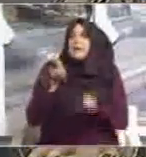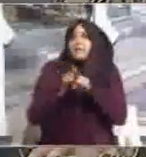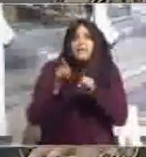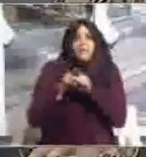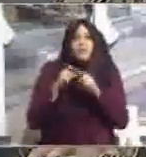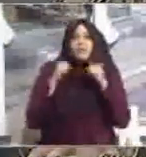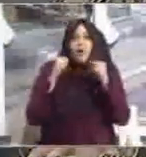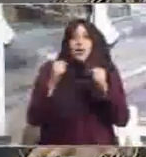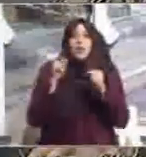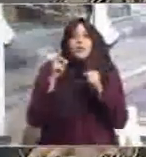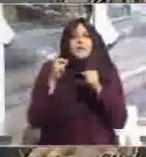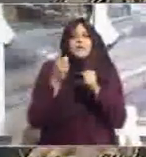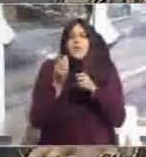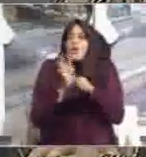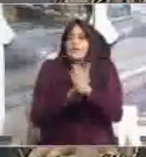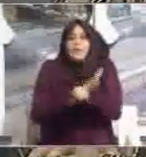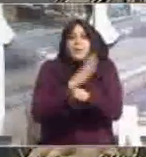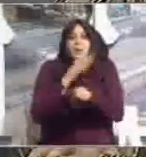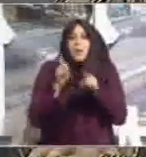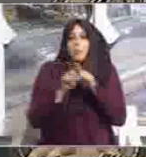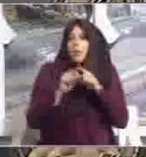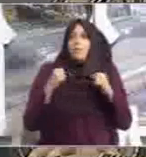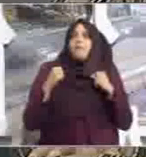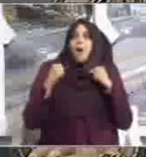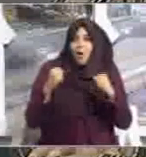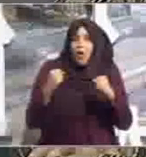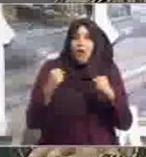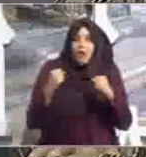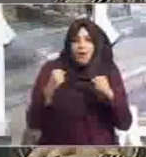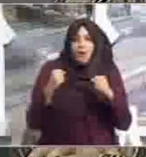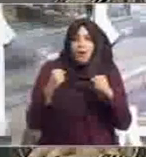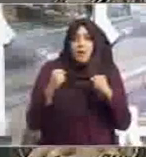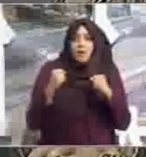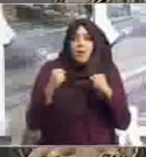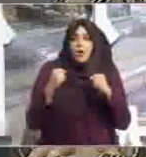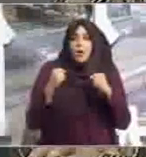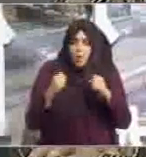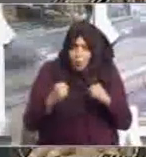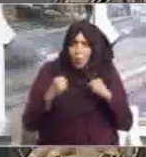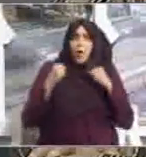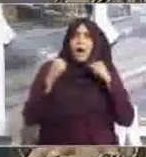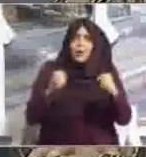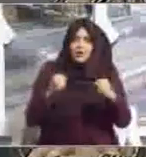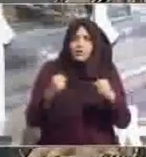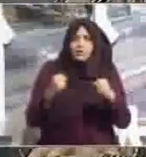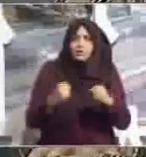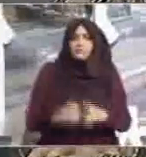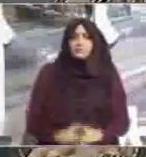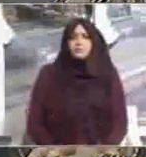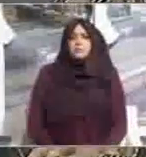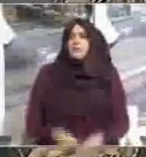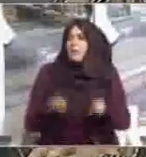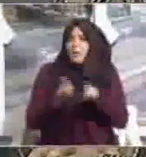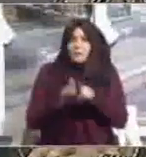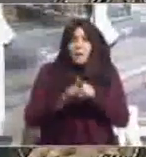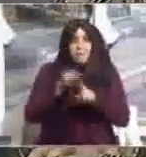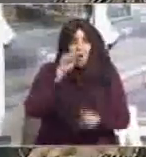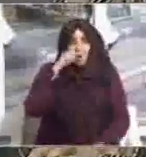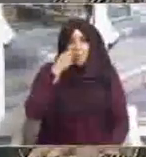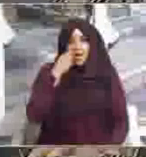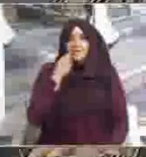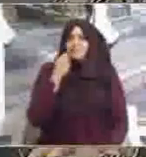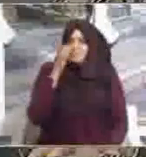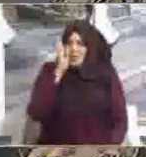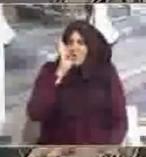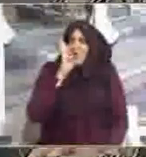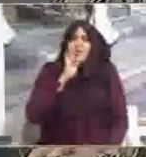بالضبط، بمعنى لا يحارب أحد. قوة كبيرة في الحق، شجاعة في الحق، شجاعة كبيرة. كذلك عمر بن الخطاب شايف حنين